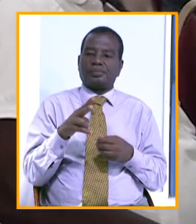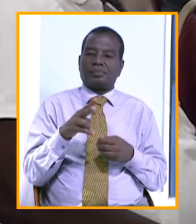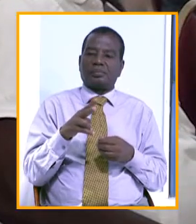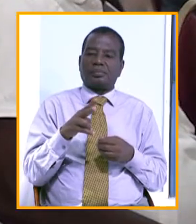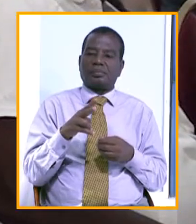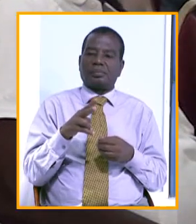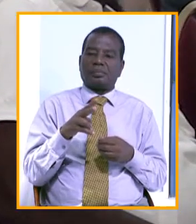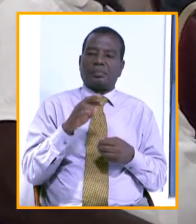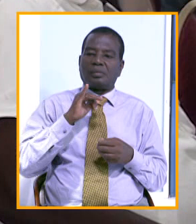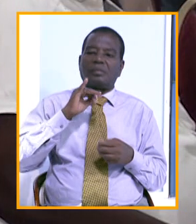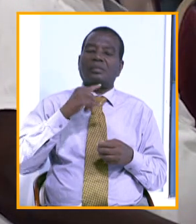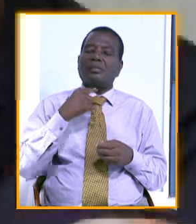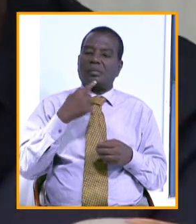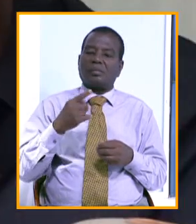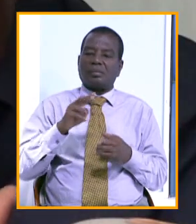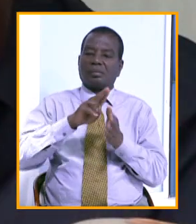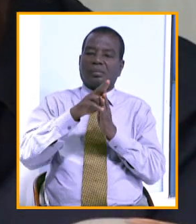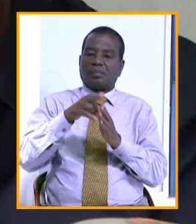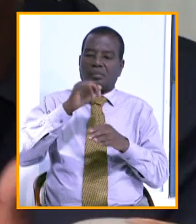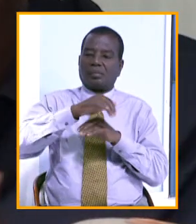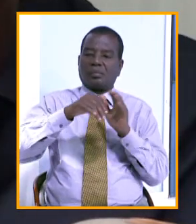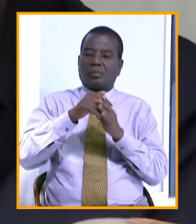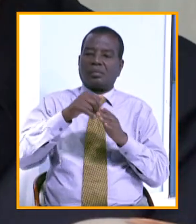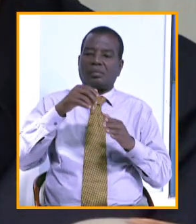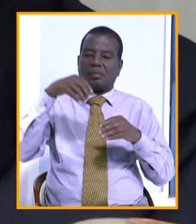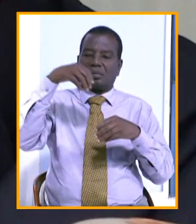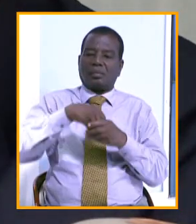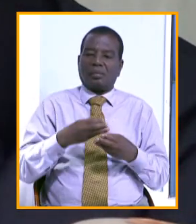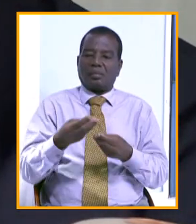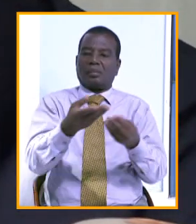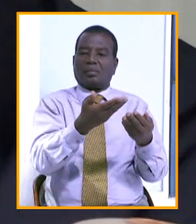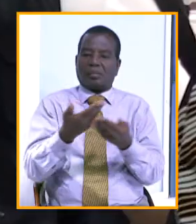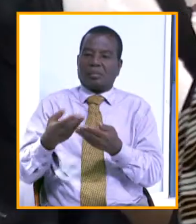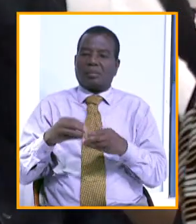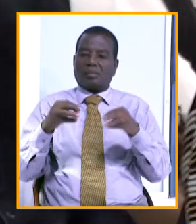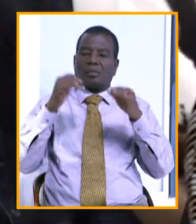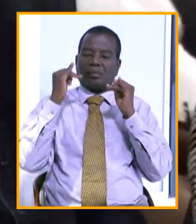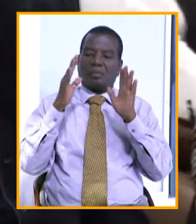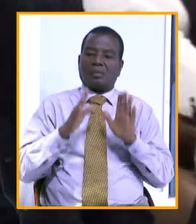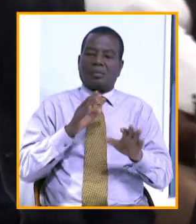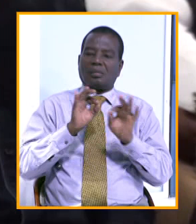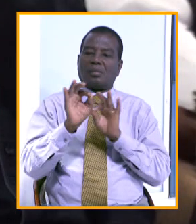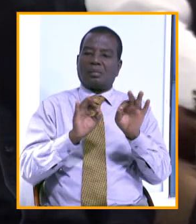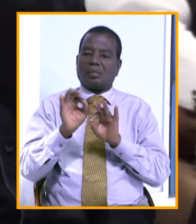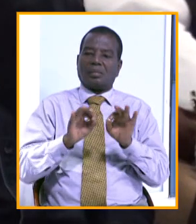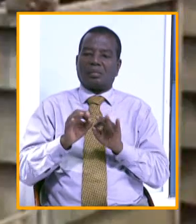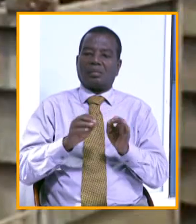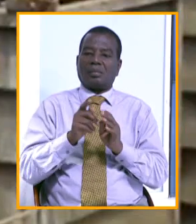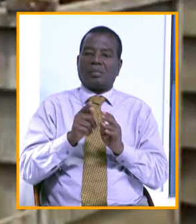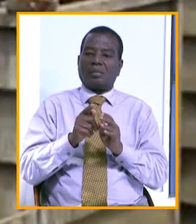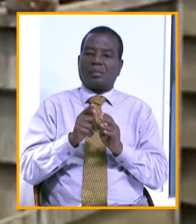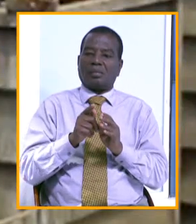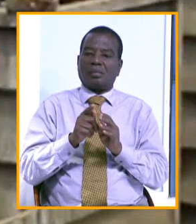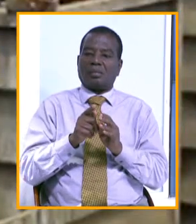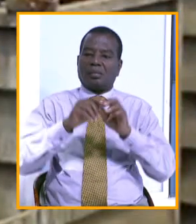Youssouf Traoré a souligné le rôle de ces marieurs dans l'approvisionnement du marché ivoirien. Il a expliqué le processus de mise